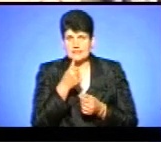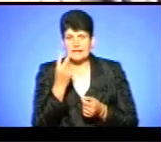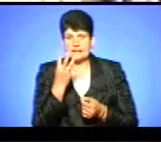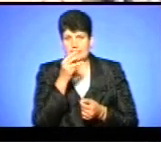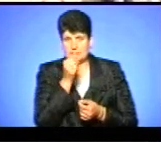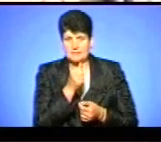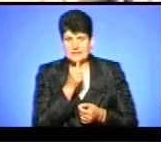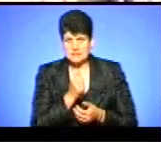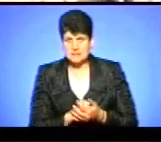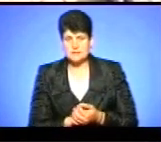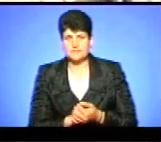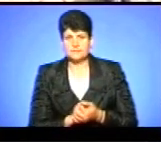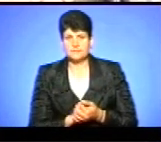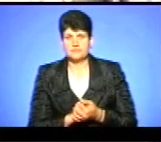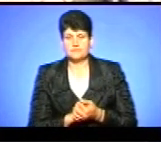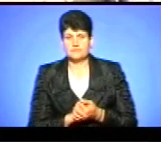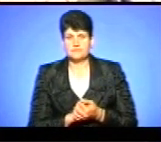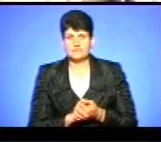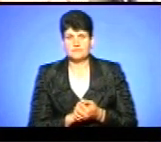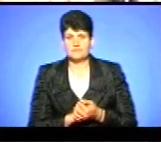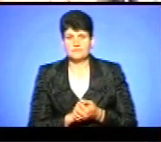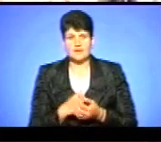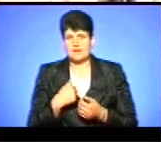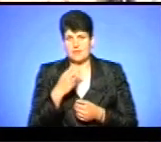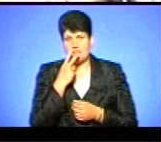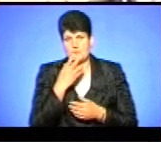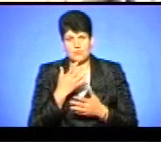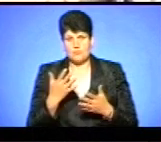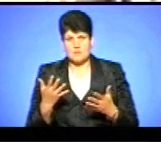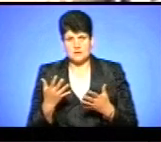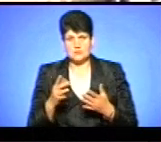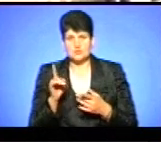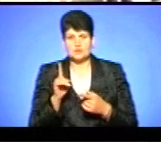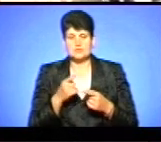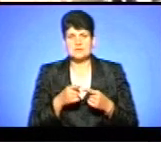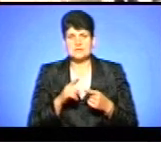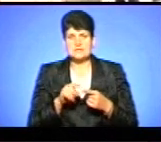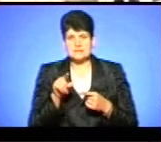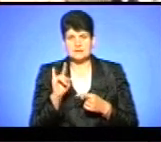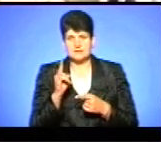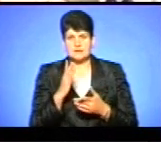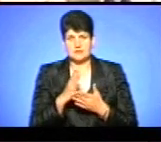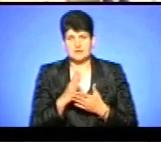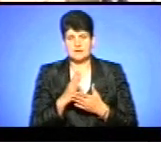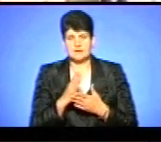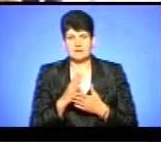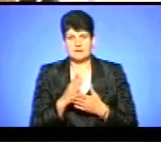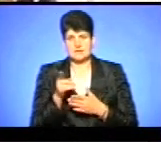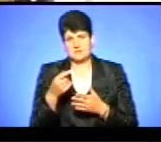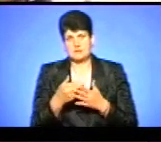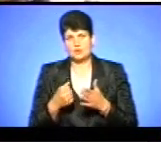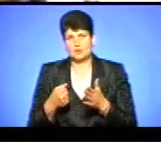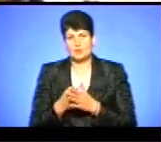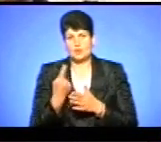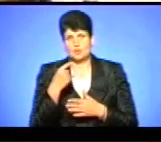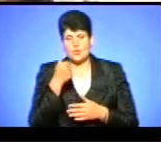3 місяці. Ну, я не побачила, що даній дитині є рік і 3 місяці, і до року. Стан